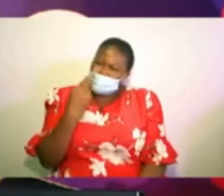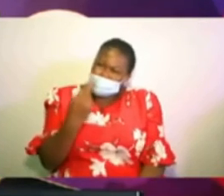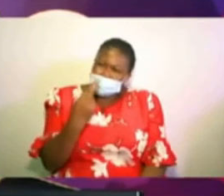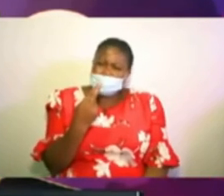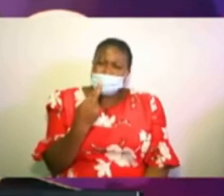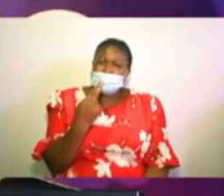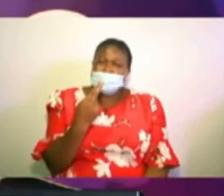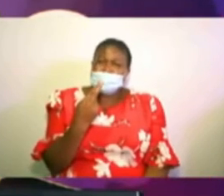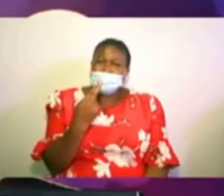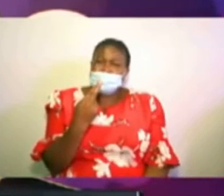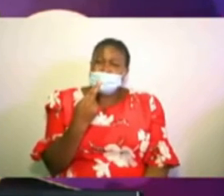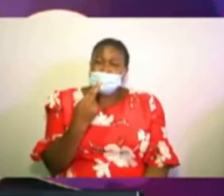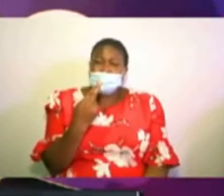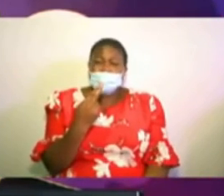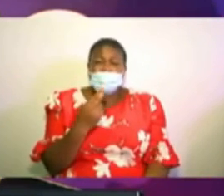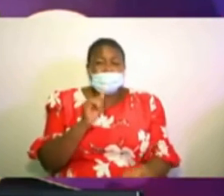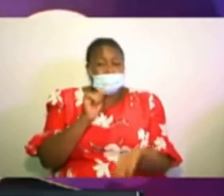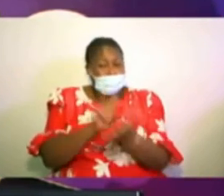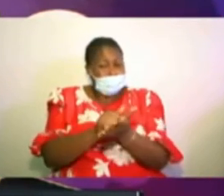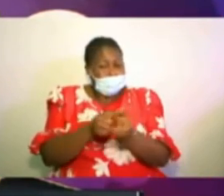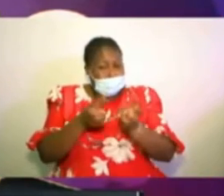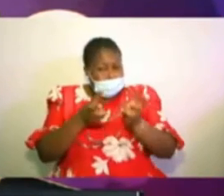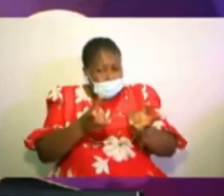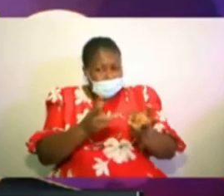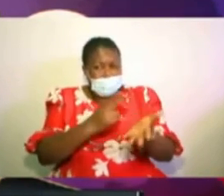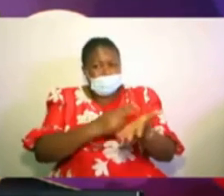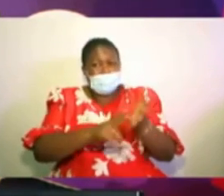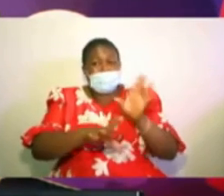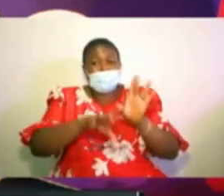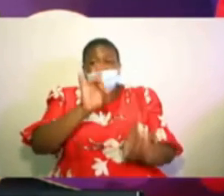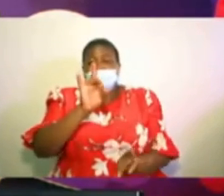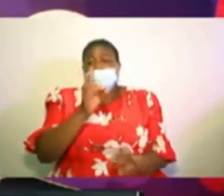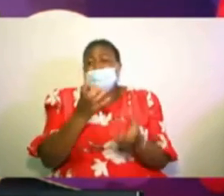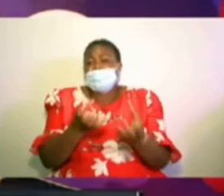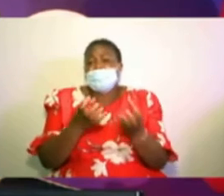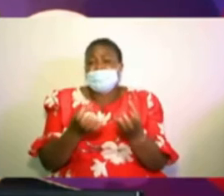The fellowship of the Holy Spirit. Et donc la communion du Saint-Esprit.